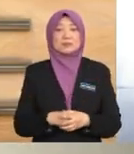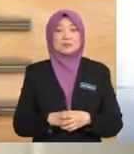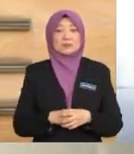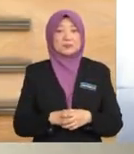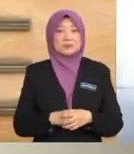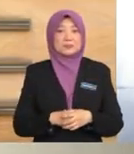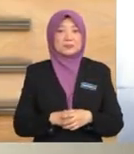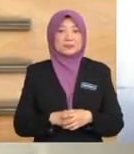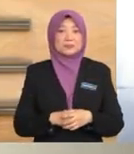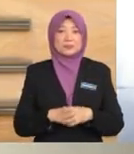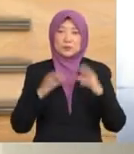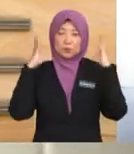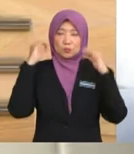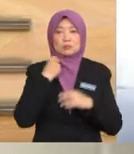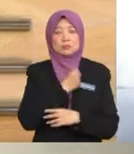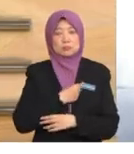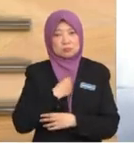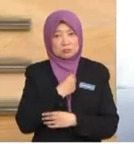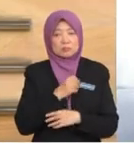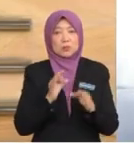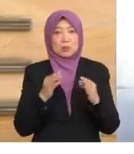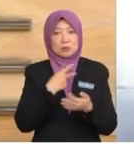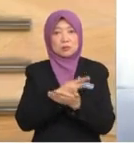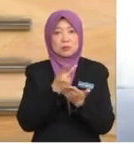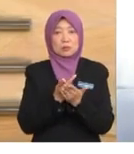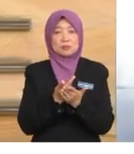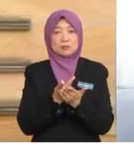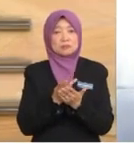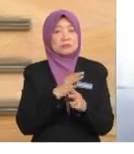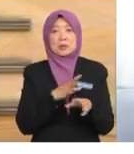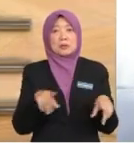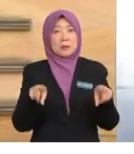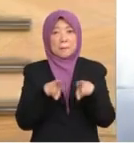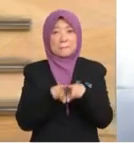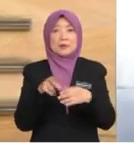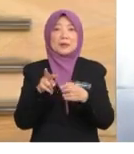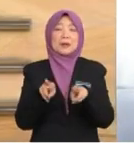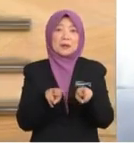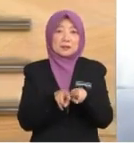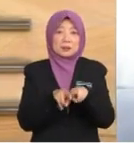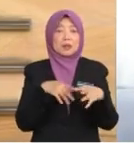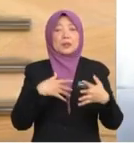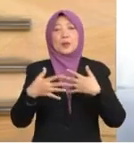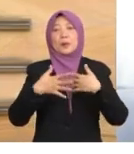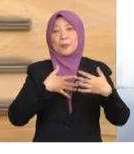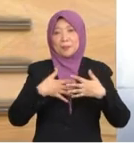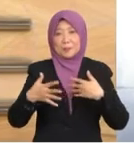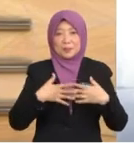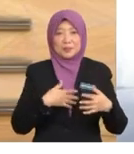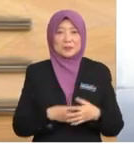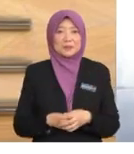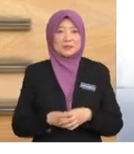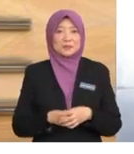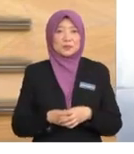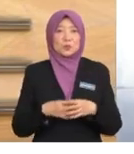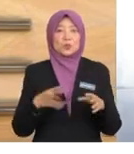Cikgu, ya, saya minta maaflah kalau kek saya ni tak sama rata, cikgu. Tak apa, Rina. Dah cantik sebab sangat dia, tu. Dia, kalau yang tepi-tepi ni dah